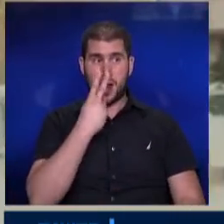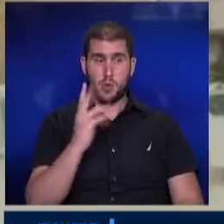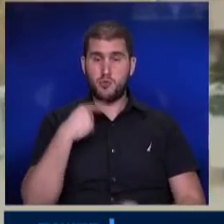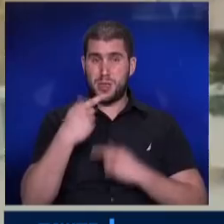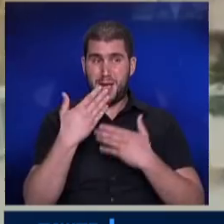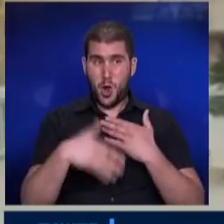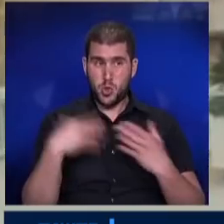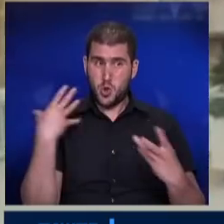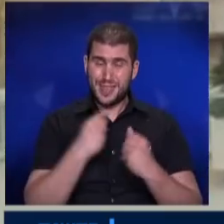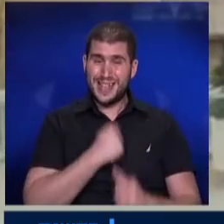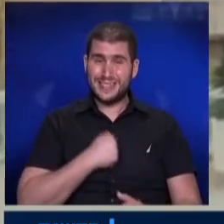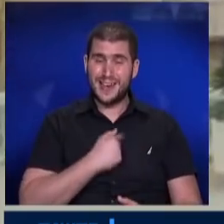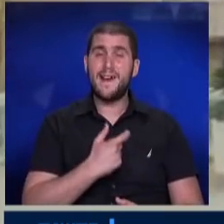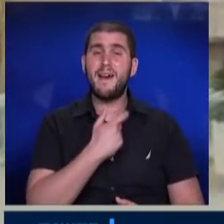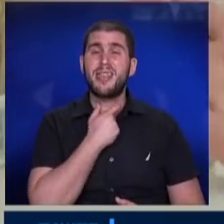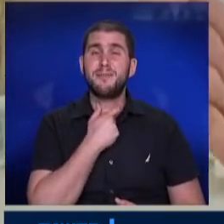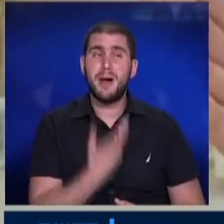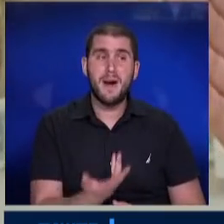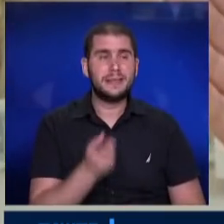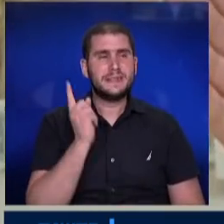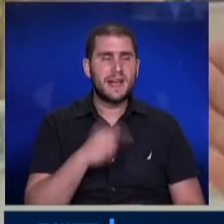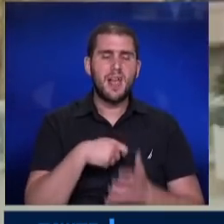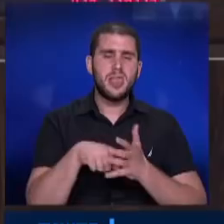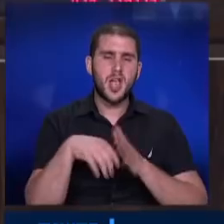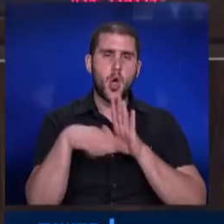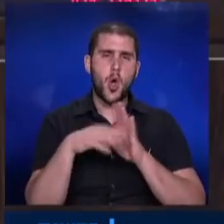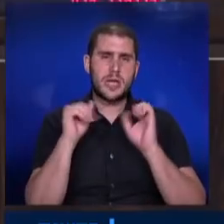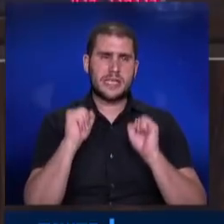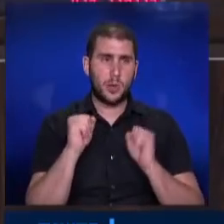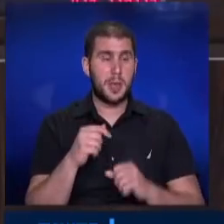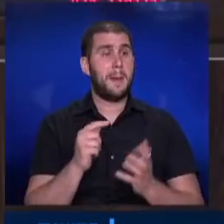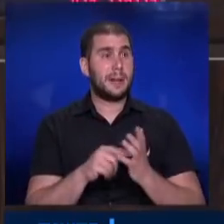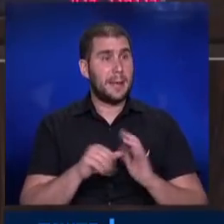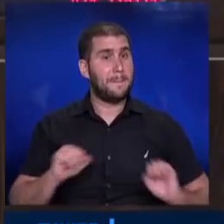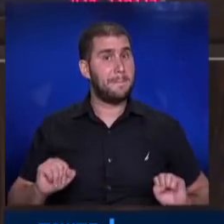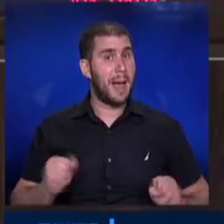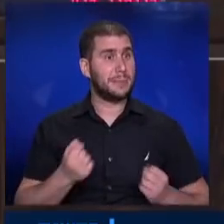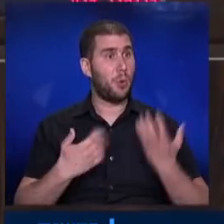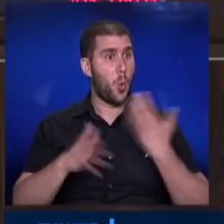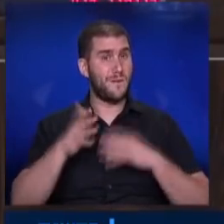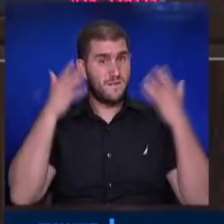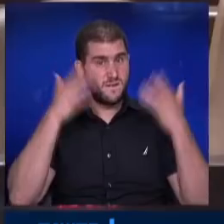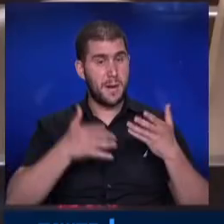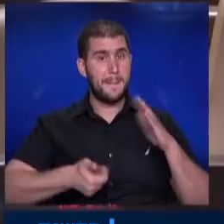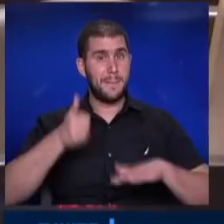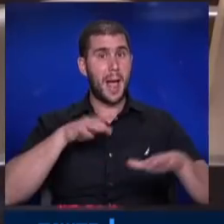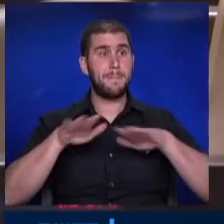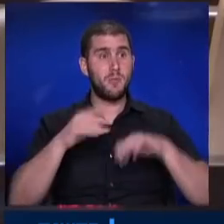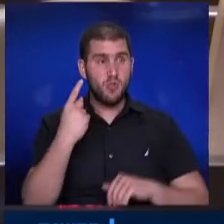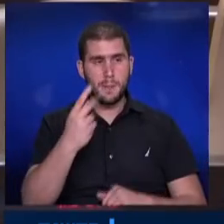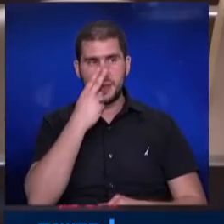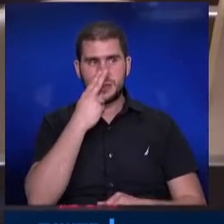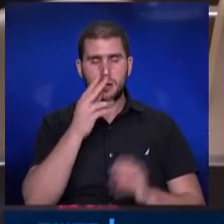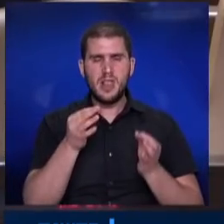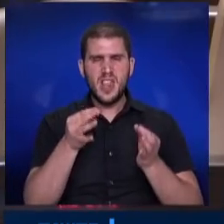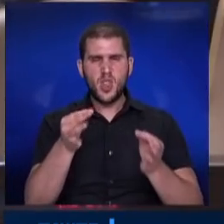בשנים האחרונות לצערי, אין לנו ברירה אלא לתקן את חוק היסוד. לכן המאמצים המרכזיים כעת של בכירי הממשלה הם בניסיון